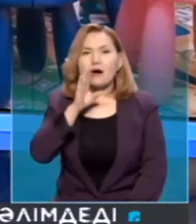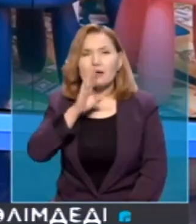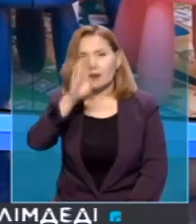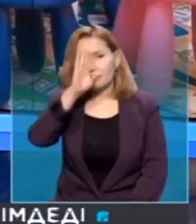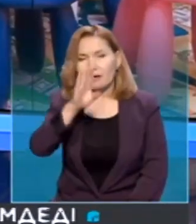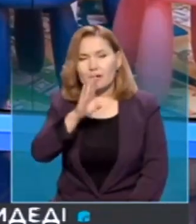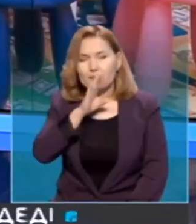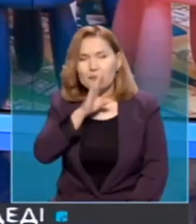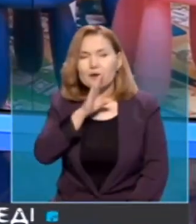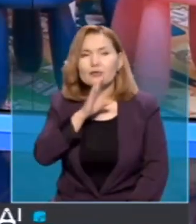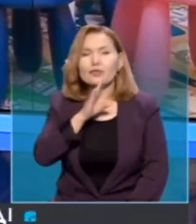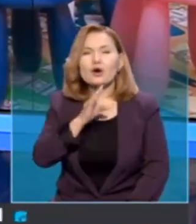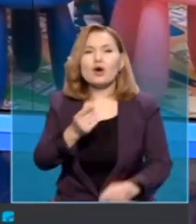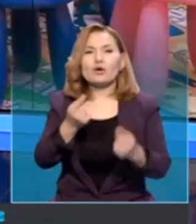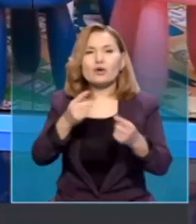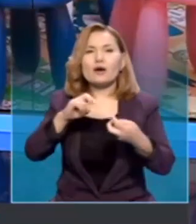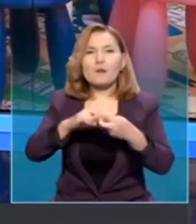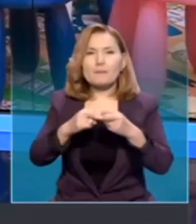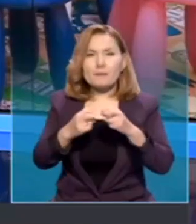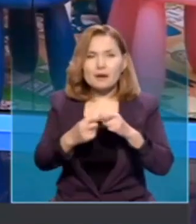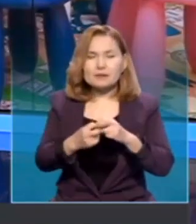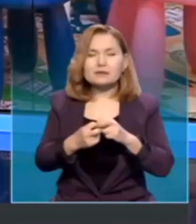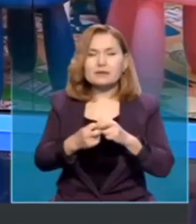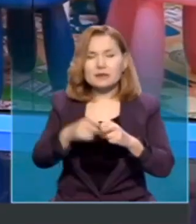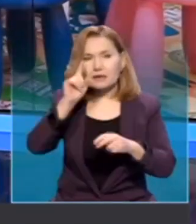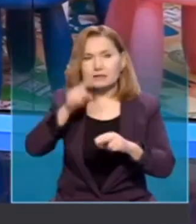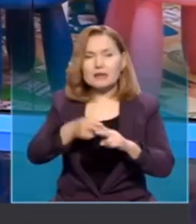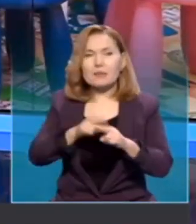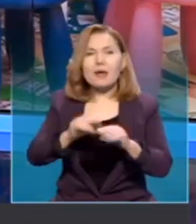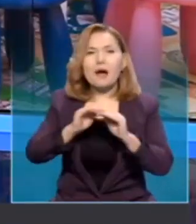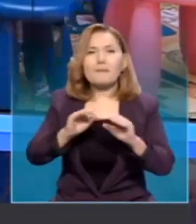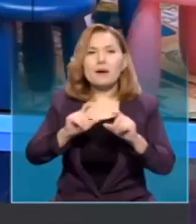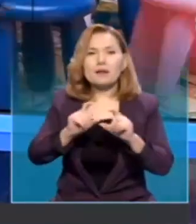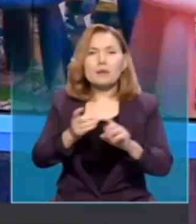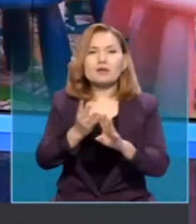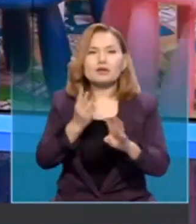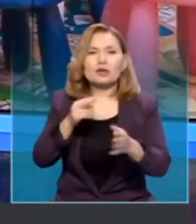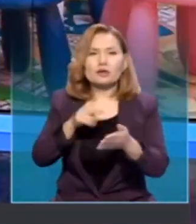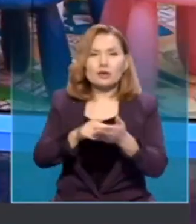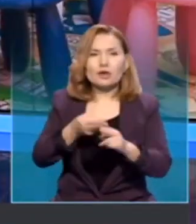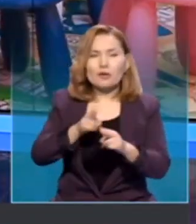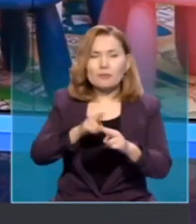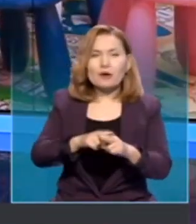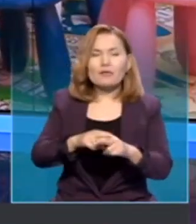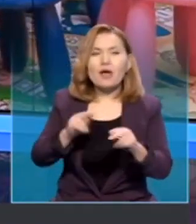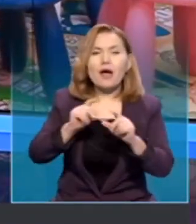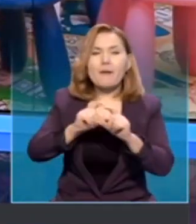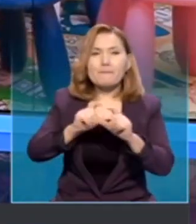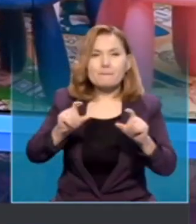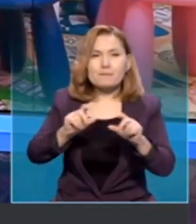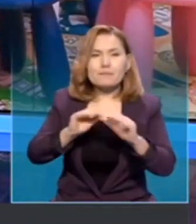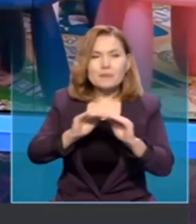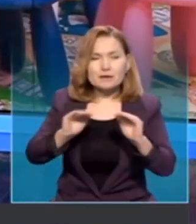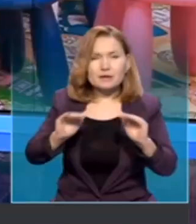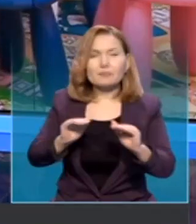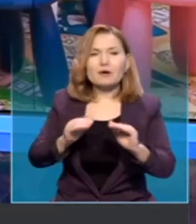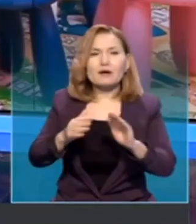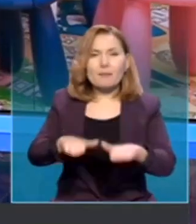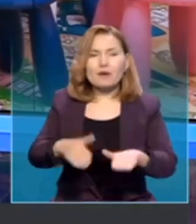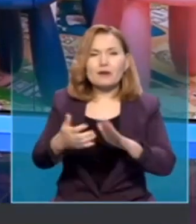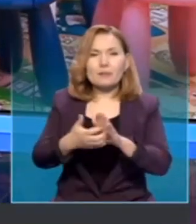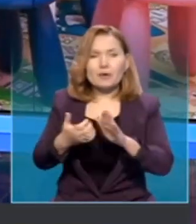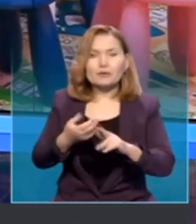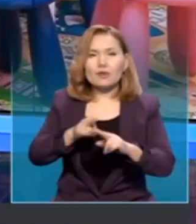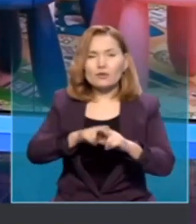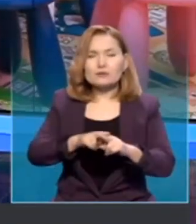Ата-аналарды мазалайтын өзекті мәселенің бірі балабақшаға кезекке тұру. Өйткені мектепке дейінгі ұйымда орын тапшы. Өздігінен барып сәбиін